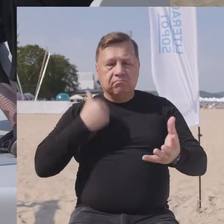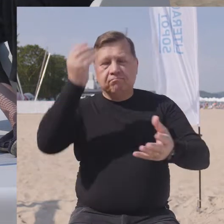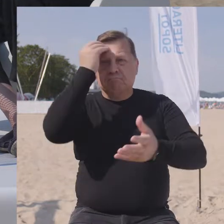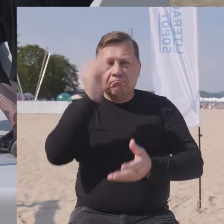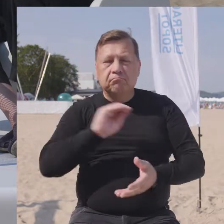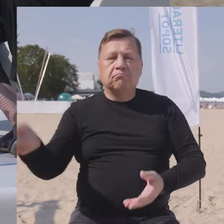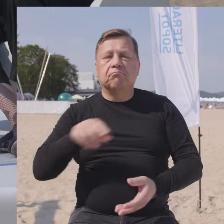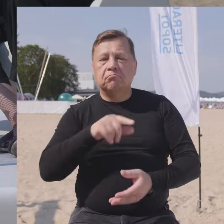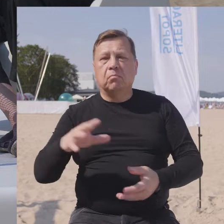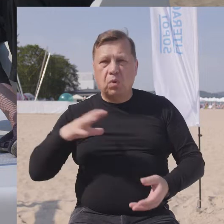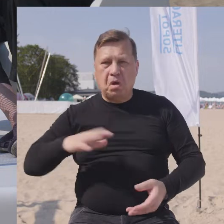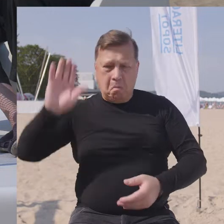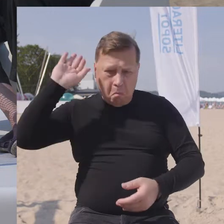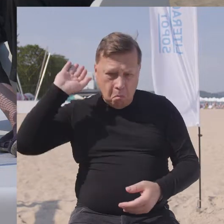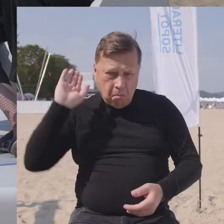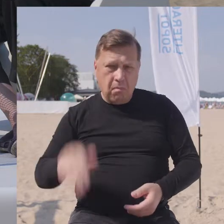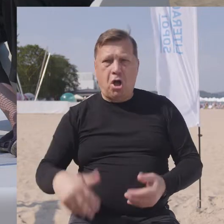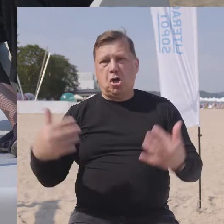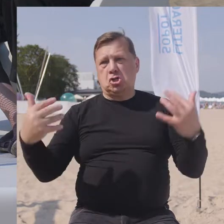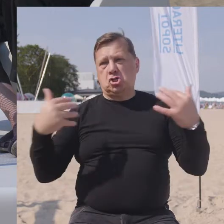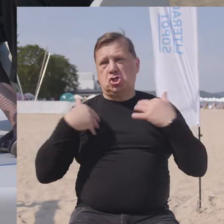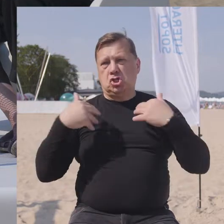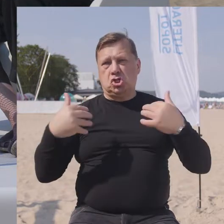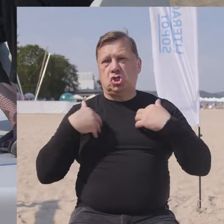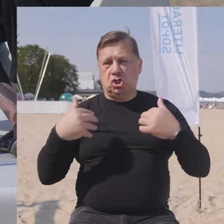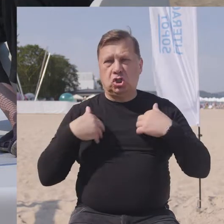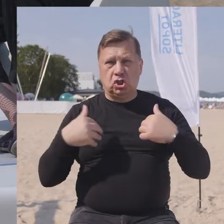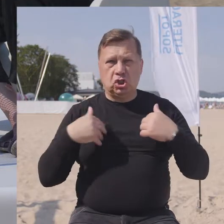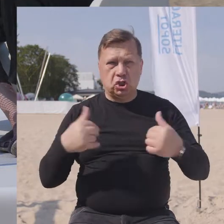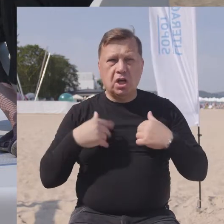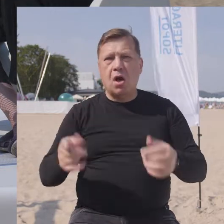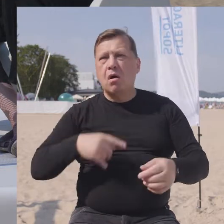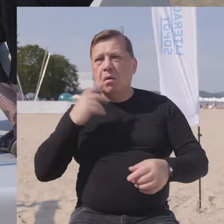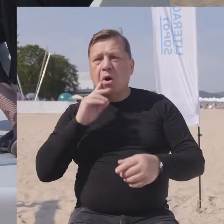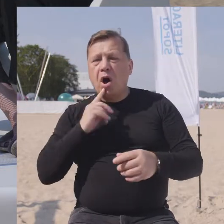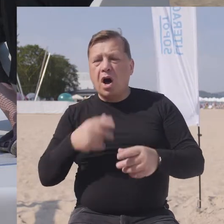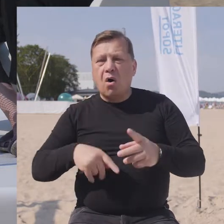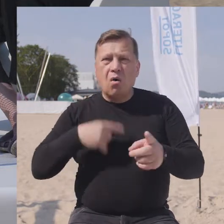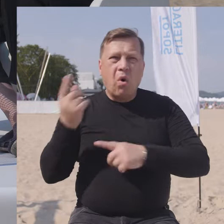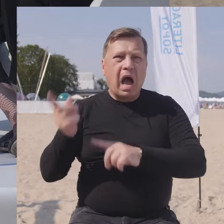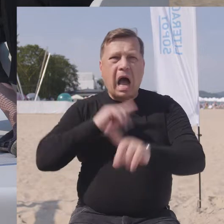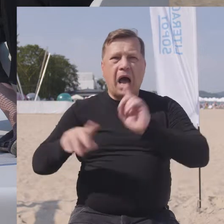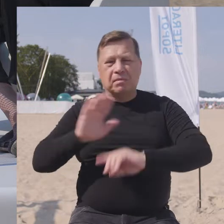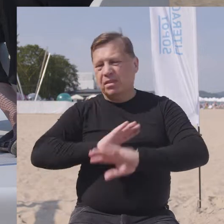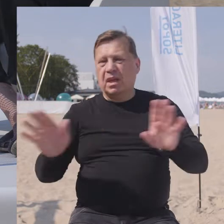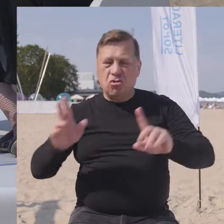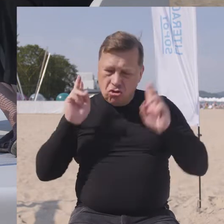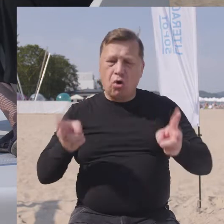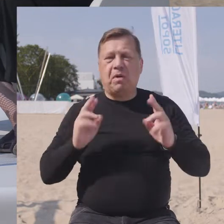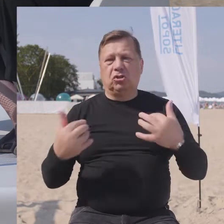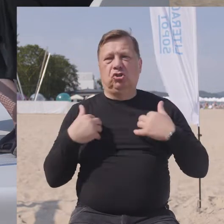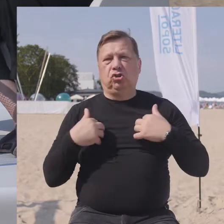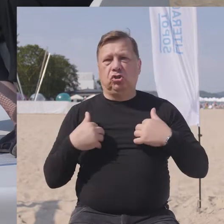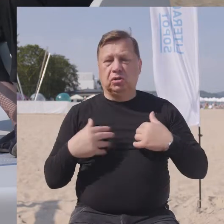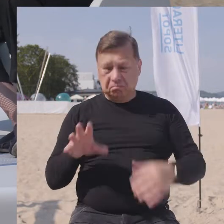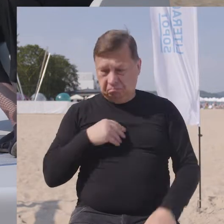że można żyć nie w zakłamaniu, tylko w taki sposób, w jaki chce się żyć i kim chce się